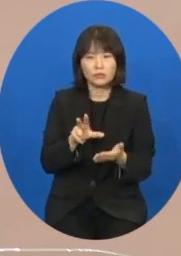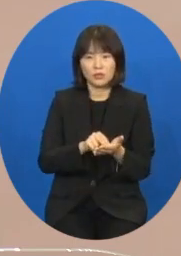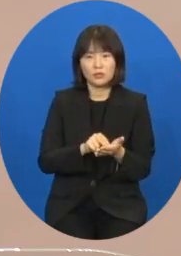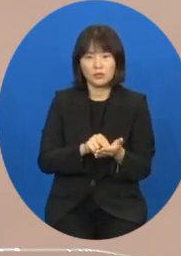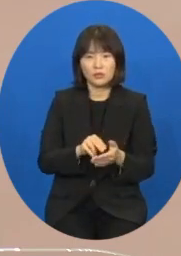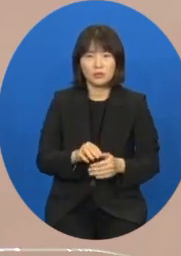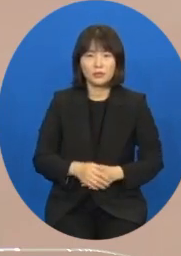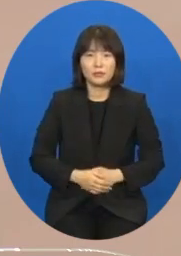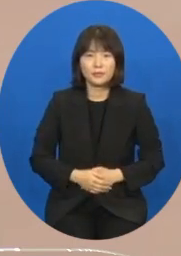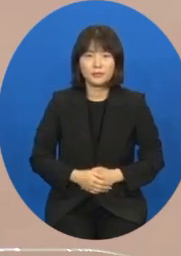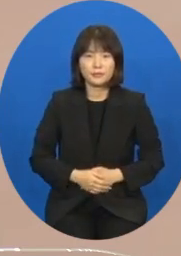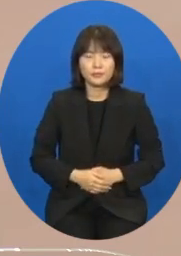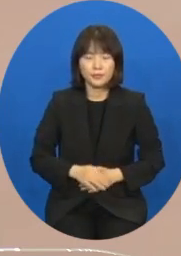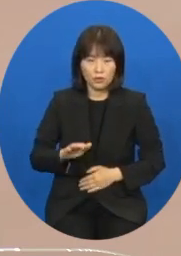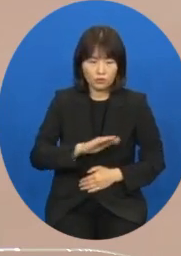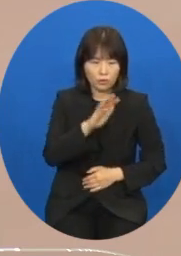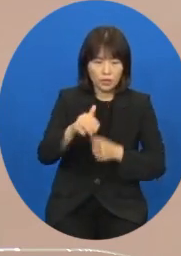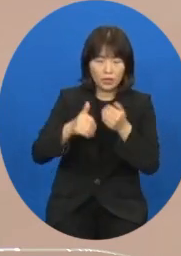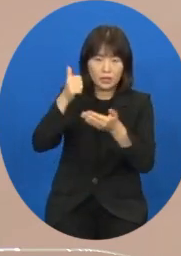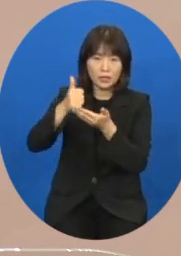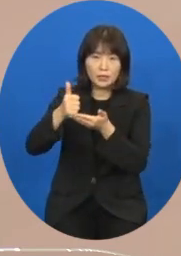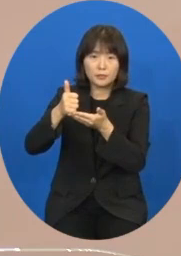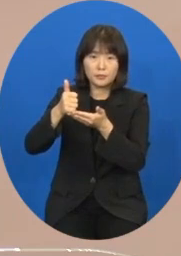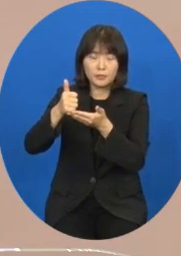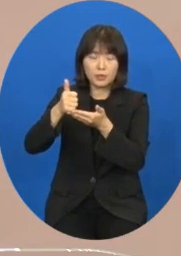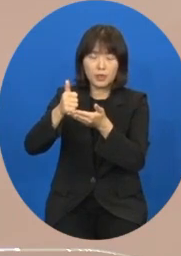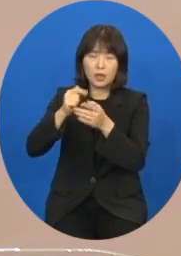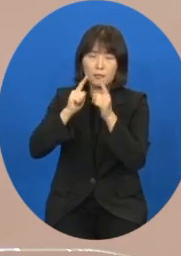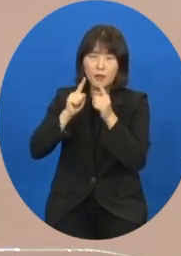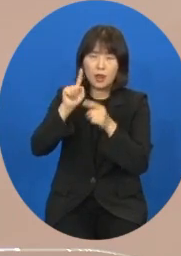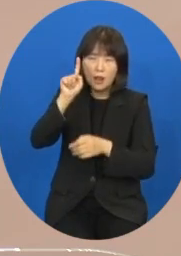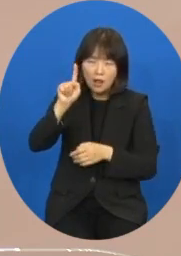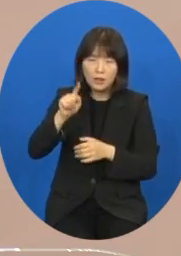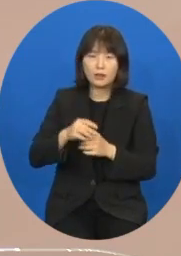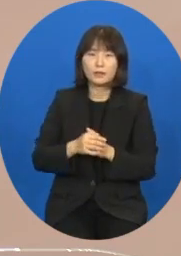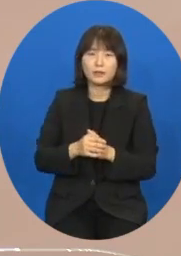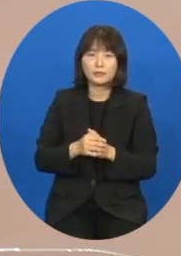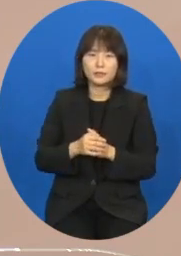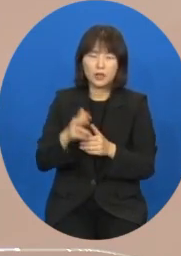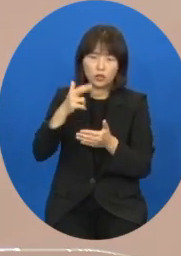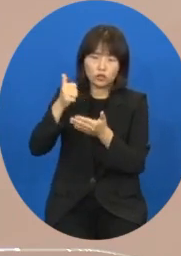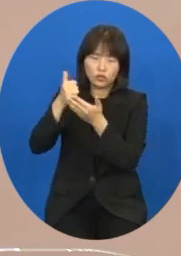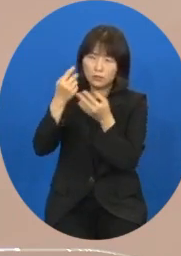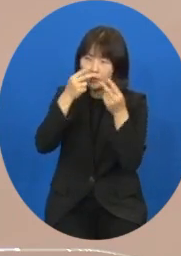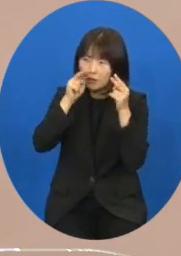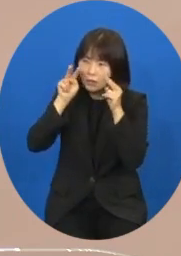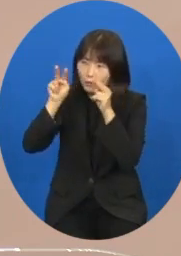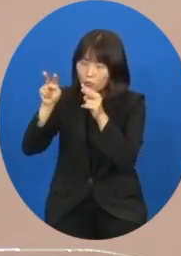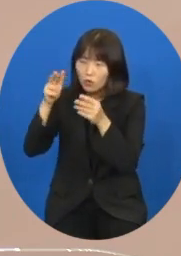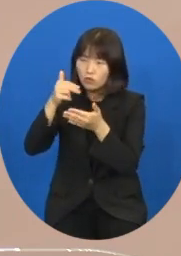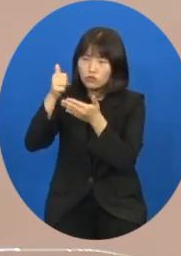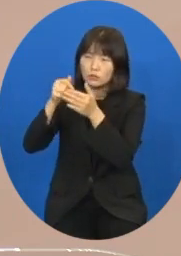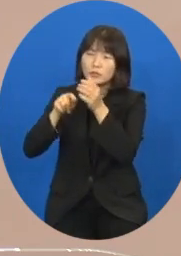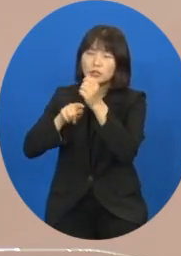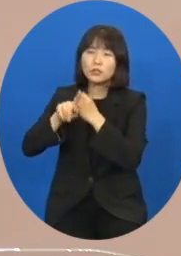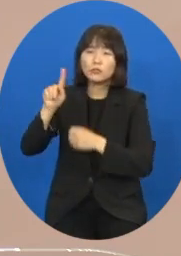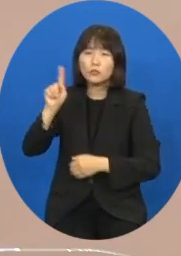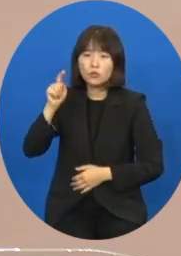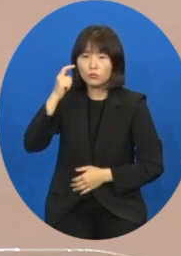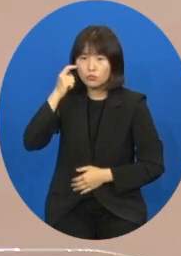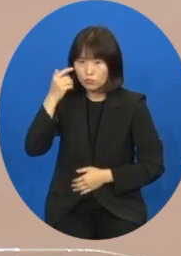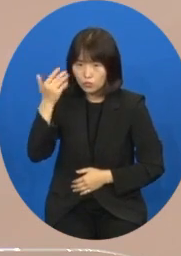그러니 우리가 하나님 앞에 말 한마디라도 주님을 바라보고 주님의 뜻이 무엇인지